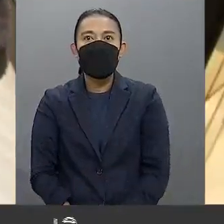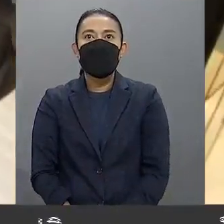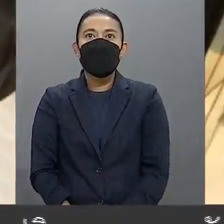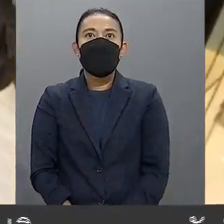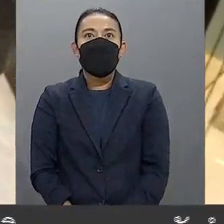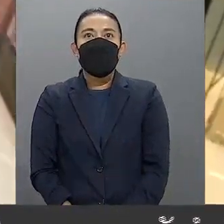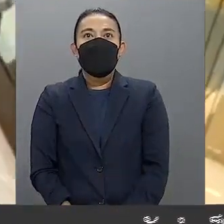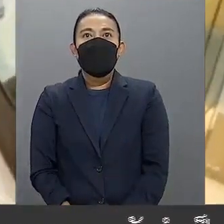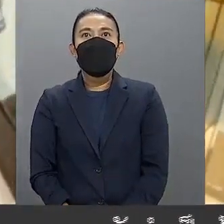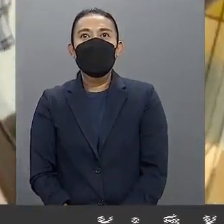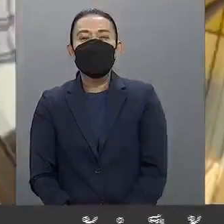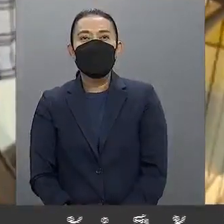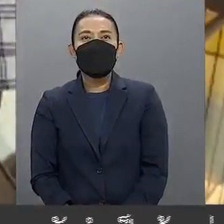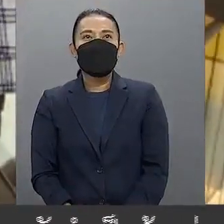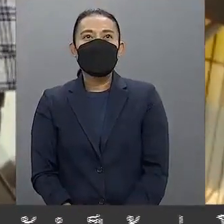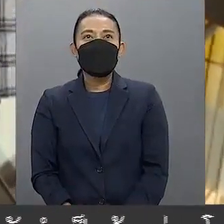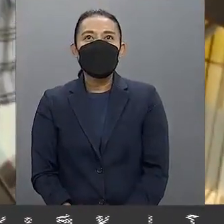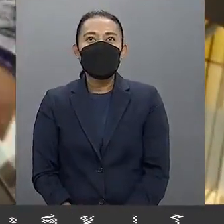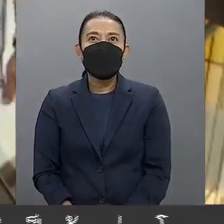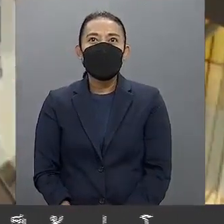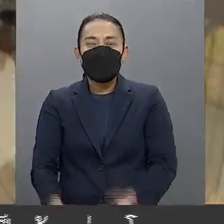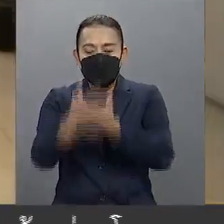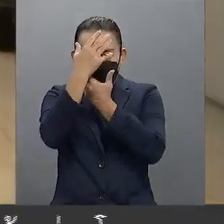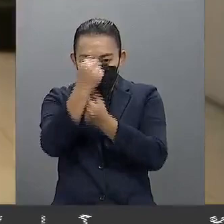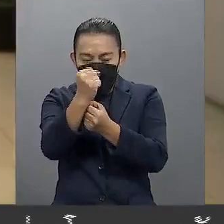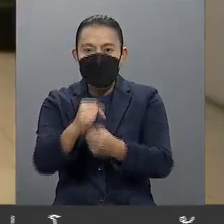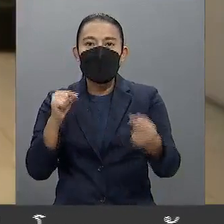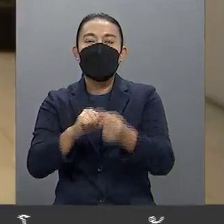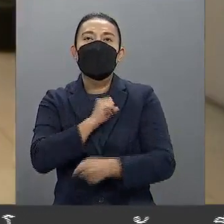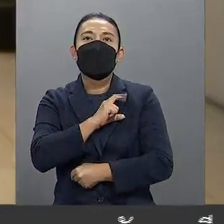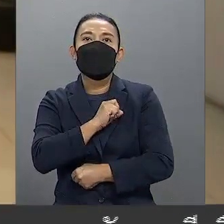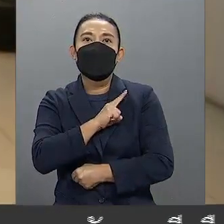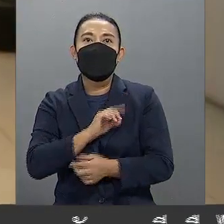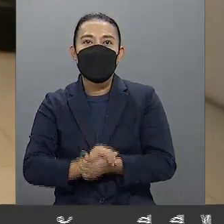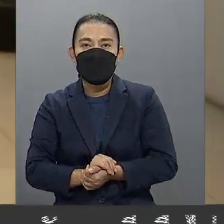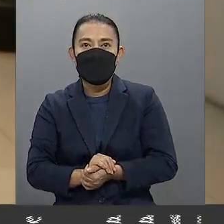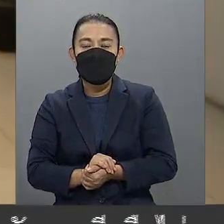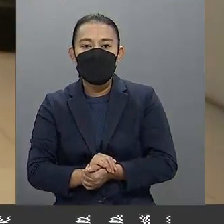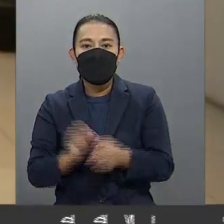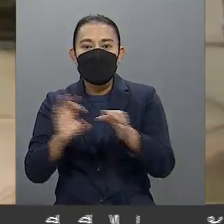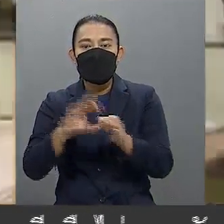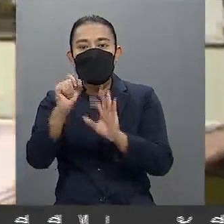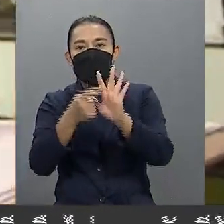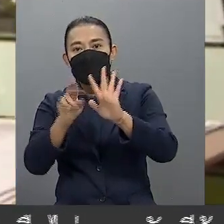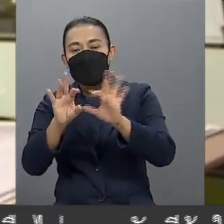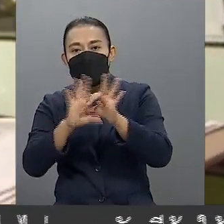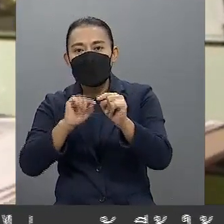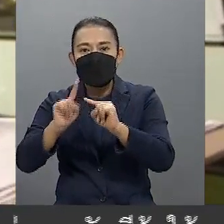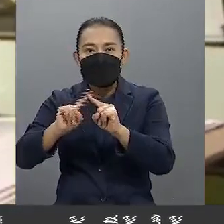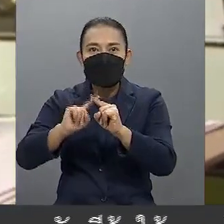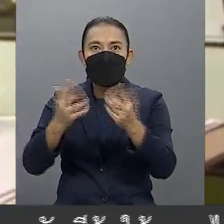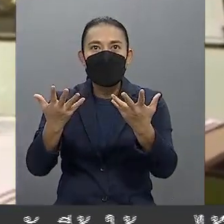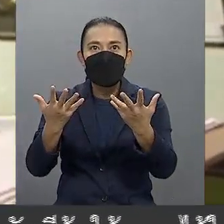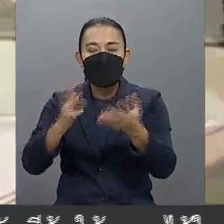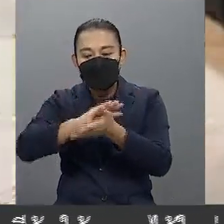ความสนใจทางศาสนาที่ช่วยให้ก้าวข้ามความเจ็บป่วยจากสารเคมีในสมองไม่สมดุลและเปลี่ยนเป็นพลังสร้างศิลป